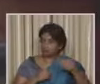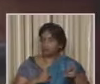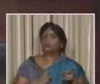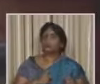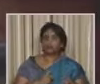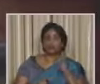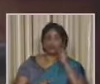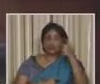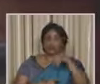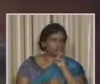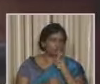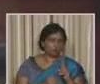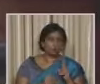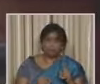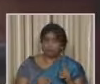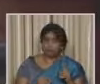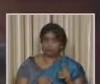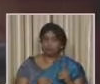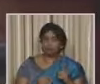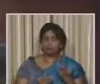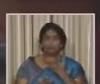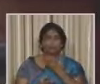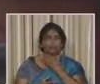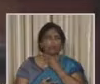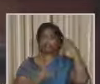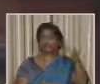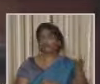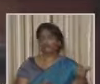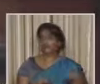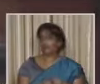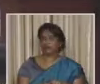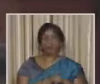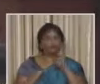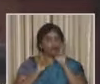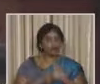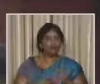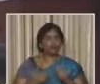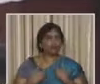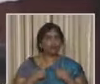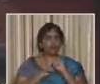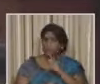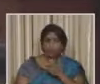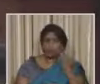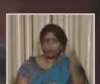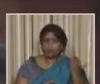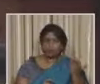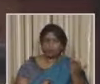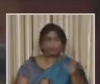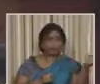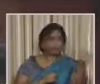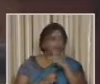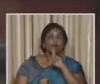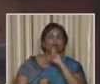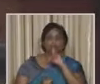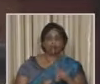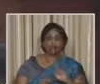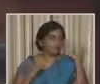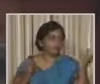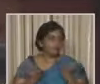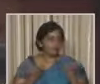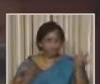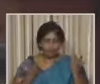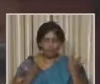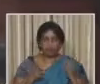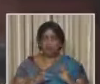மக்களின் பாதுகாப்பு என்பது ஒரு பொய்யான விடயம். எவராவது வந்து இப்பொழுது எல்லாமே தெரிந்துவிட்டது என்று கூற முடியுமா? யாருக்குமே